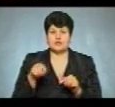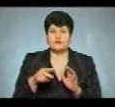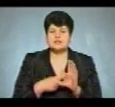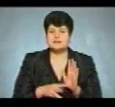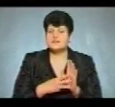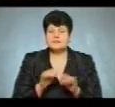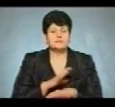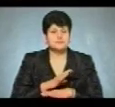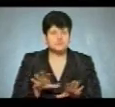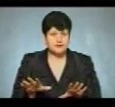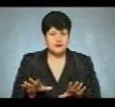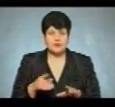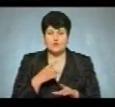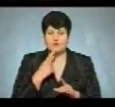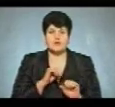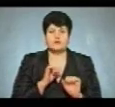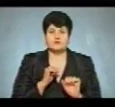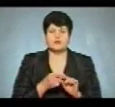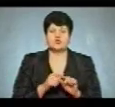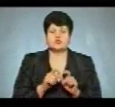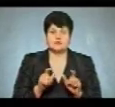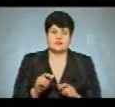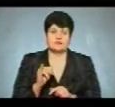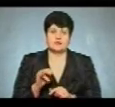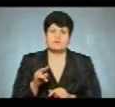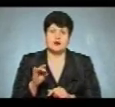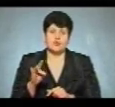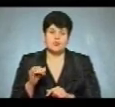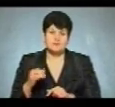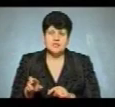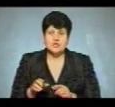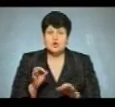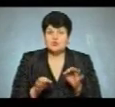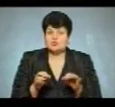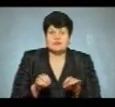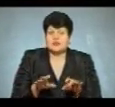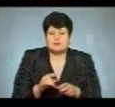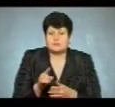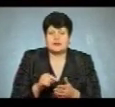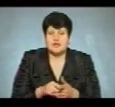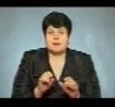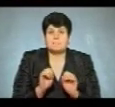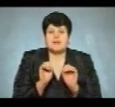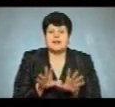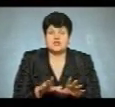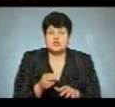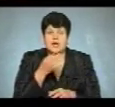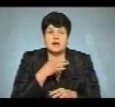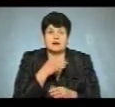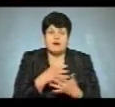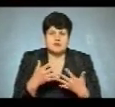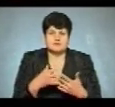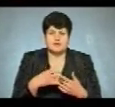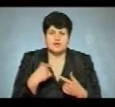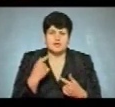не відбулося. За словами адвоката цього закладу Івана Поробія, суд не врегулював питання передачі лікарських засобів і